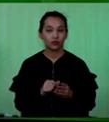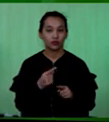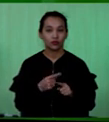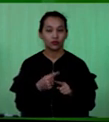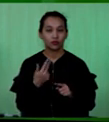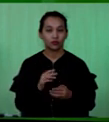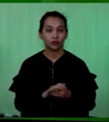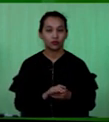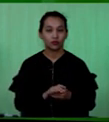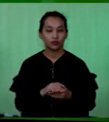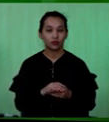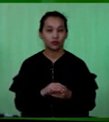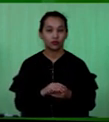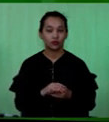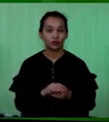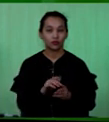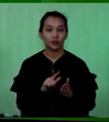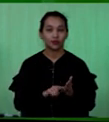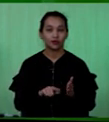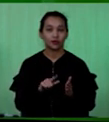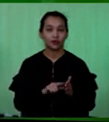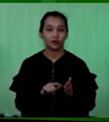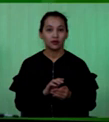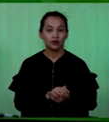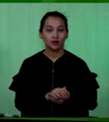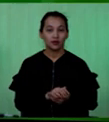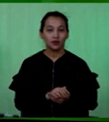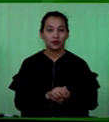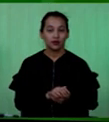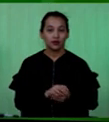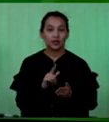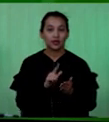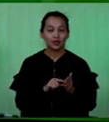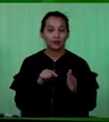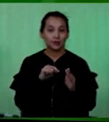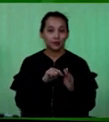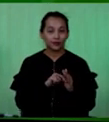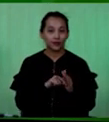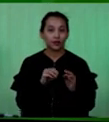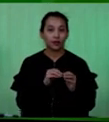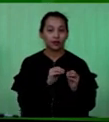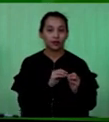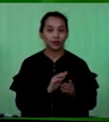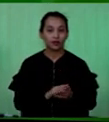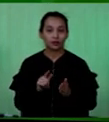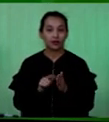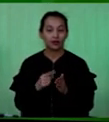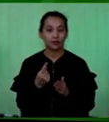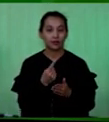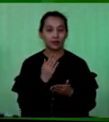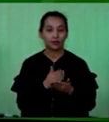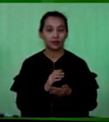sonlarning yig'indisiga teng. 77 bu 70 bilan 7 sonlarning yig'indisiga